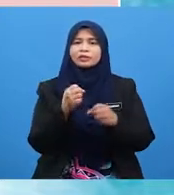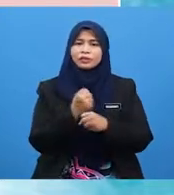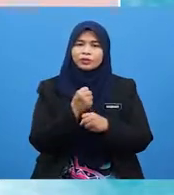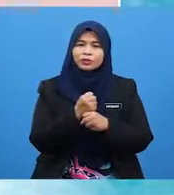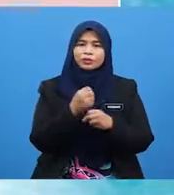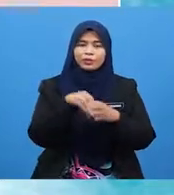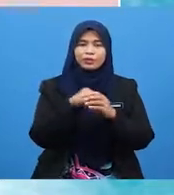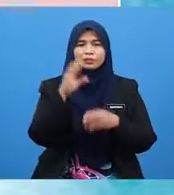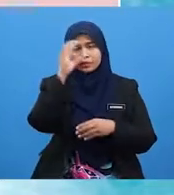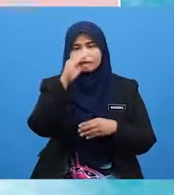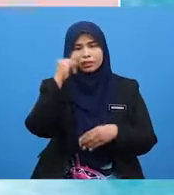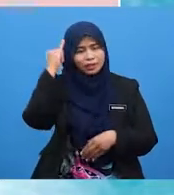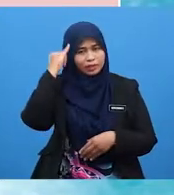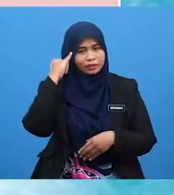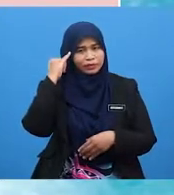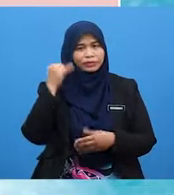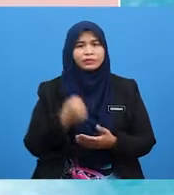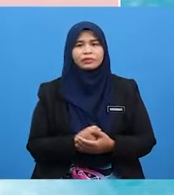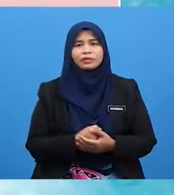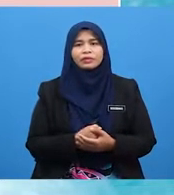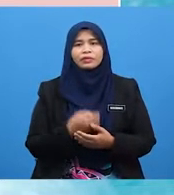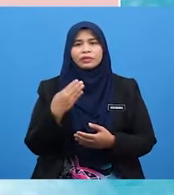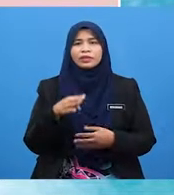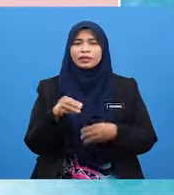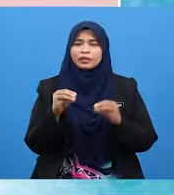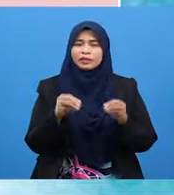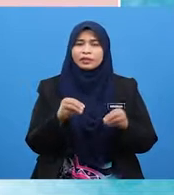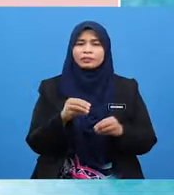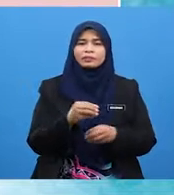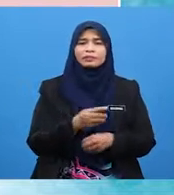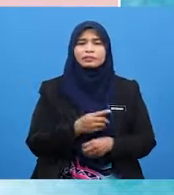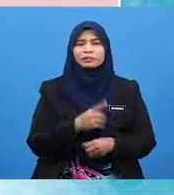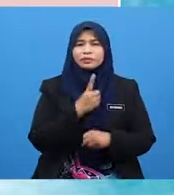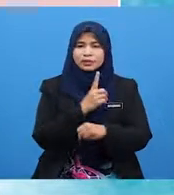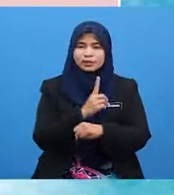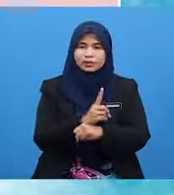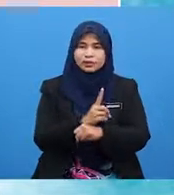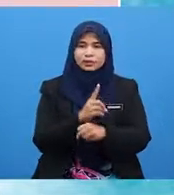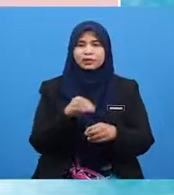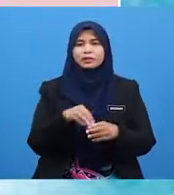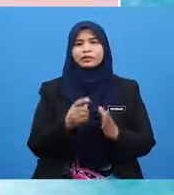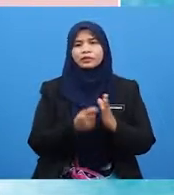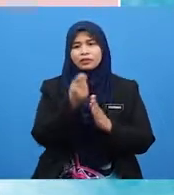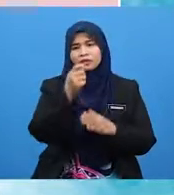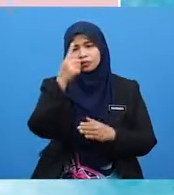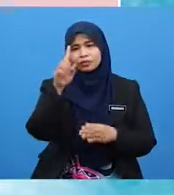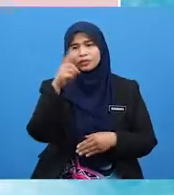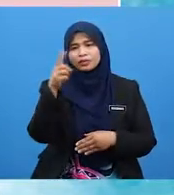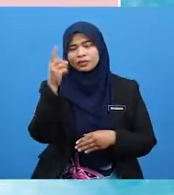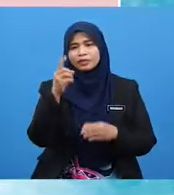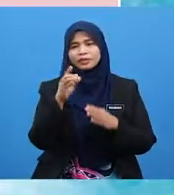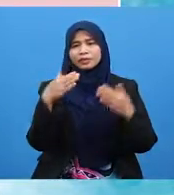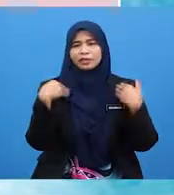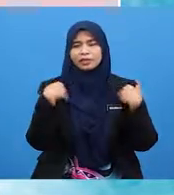dalam mencari ilmu pengetahuan. Beliau menanamkan keazaman yang tinggi untuk sentiasa berada dalam